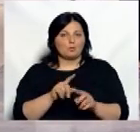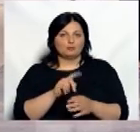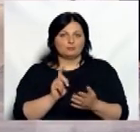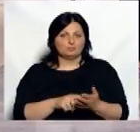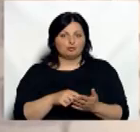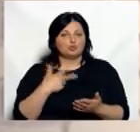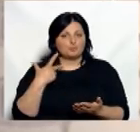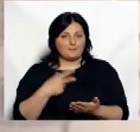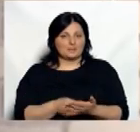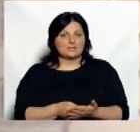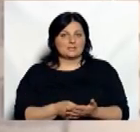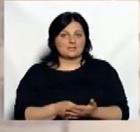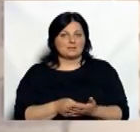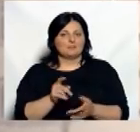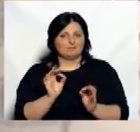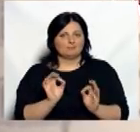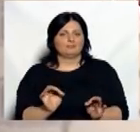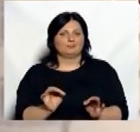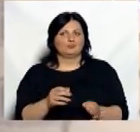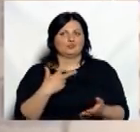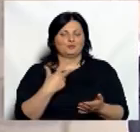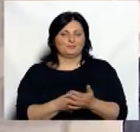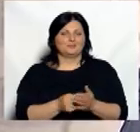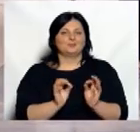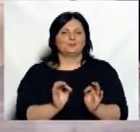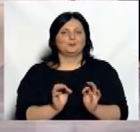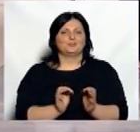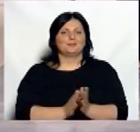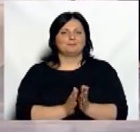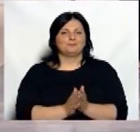შპრიცი? ხოჭა ბიჭო.